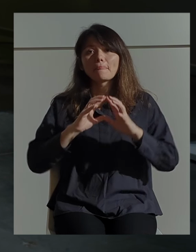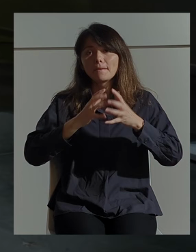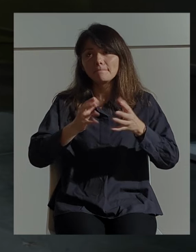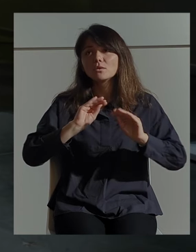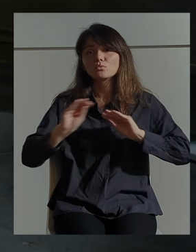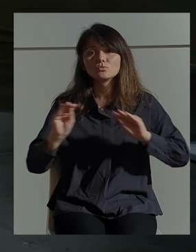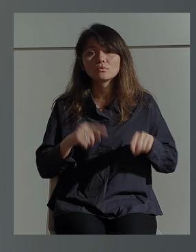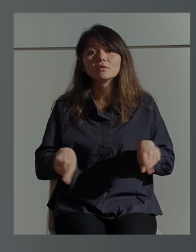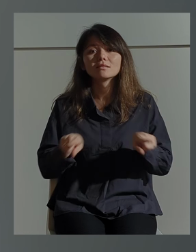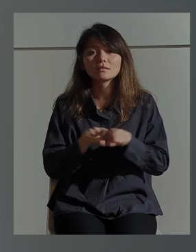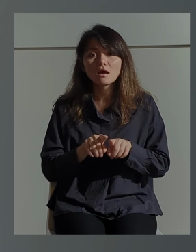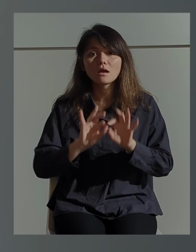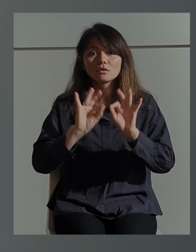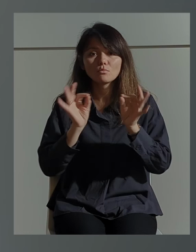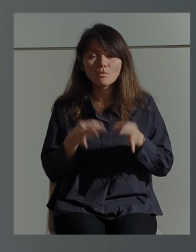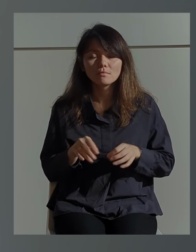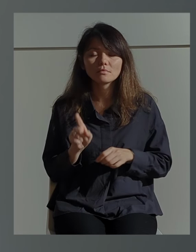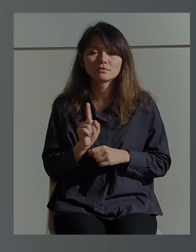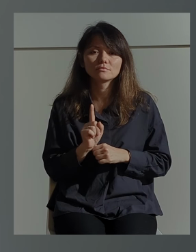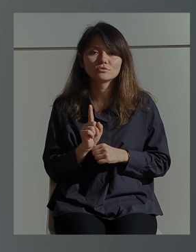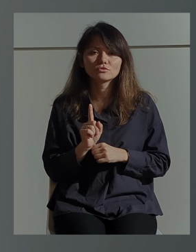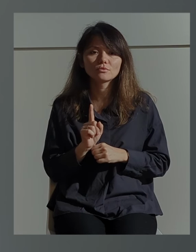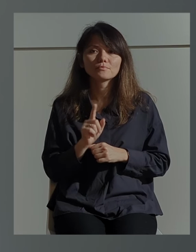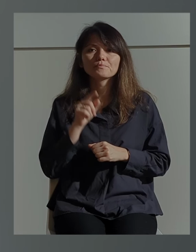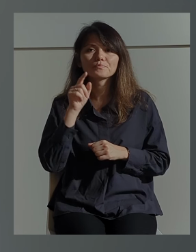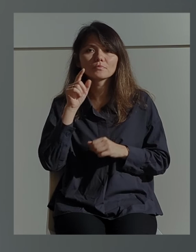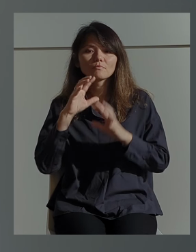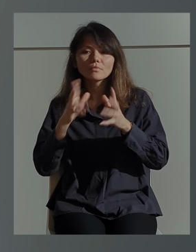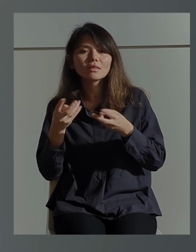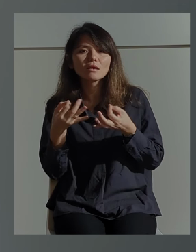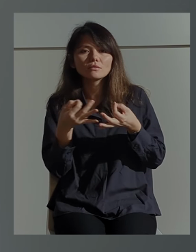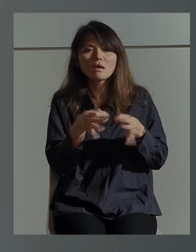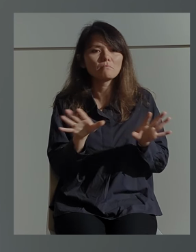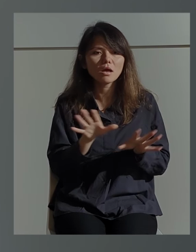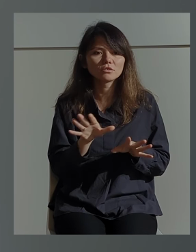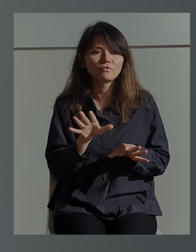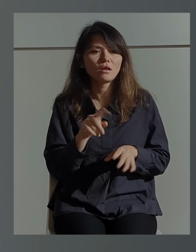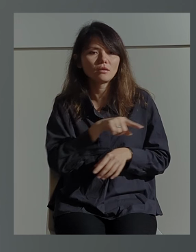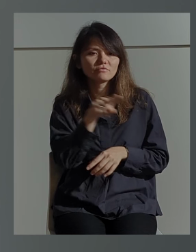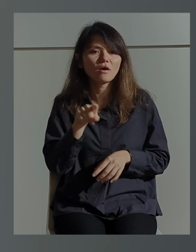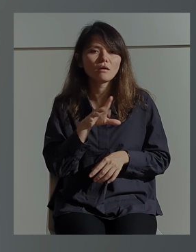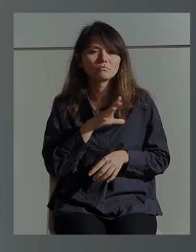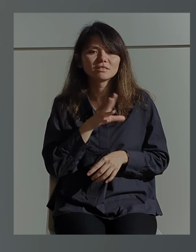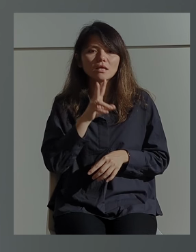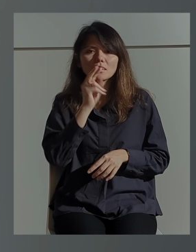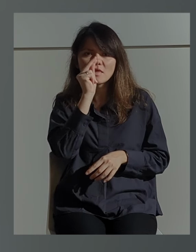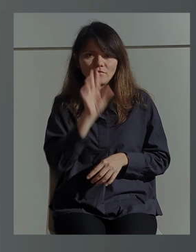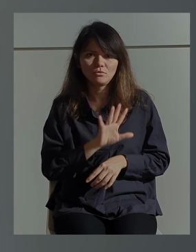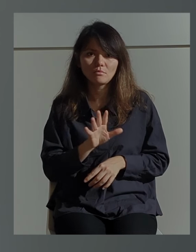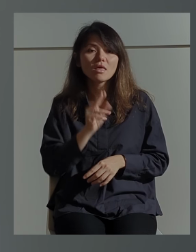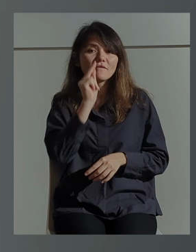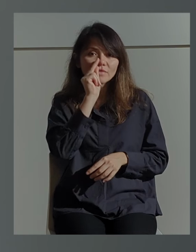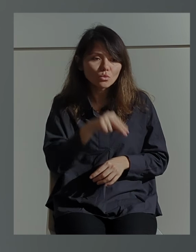что мир устроен Именно таким образом что он не позволяет быть невиновным и виновен